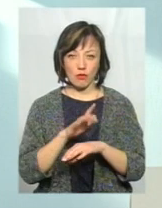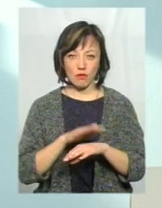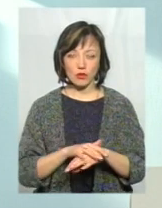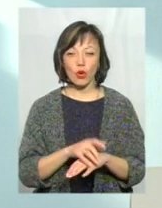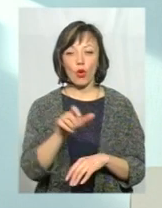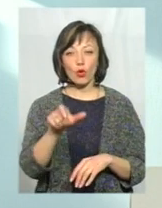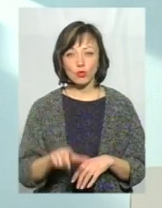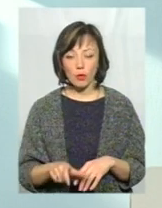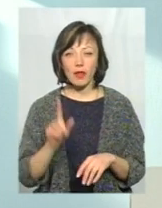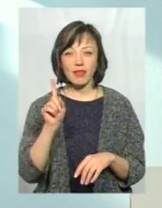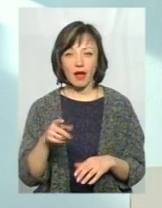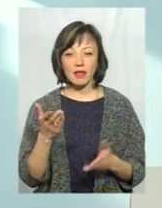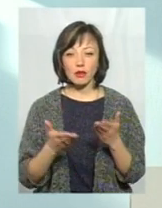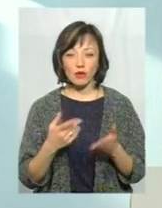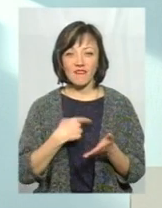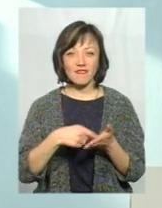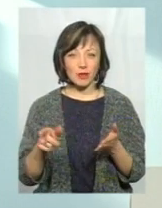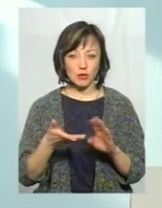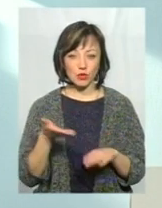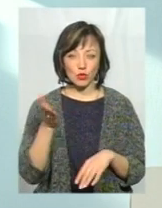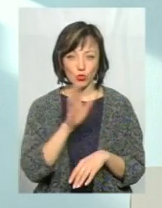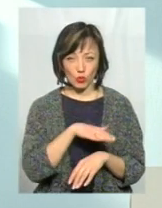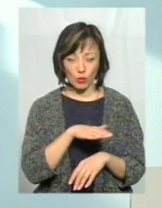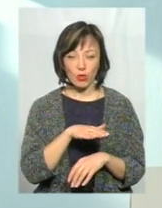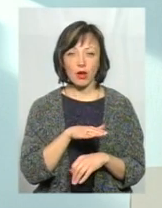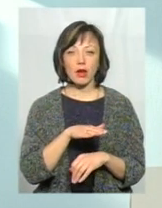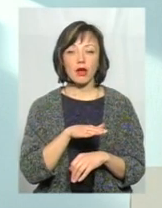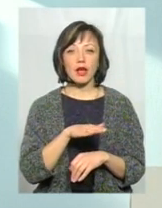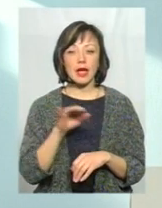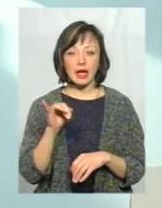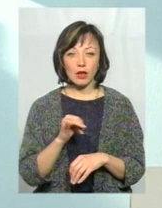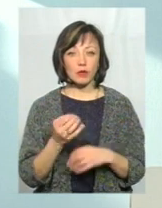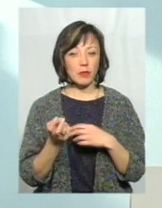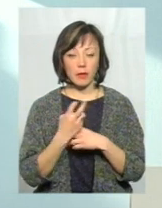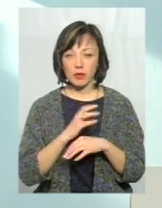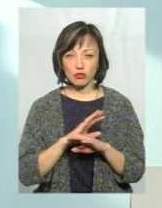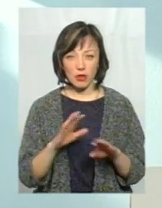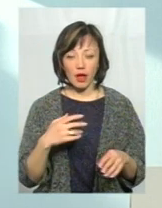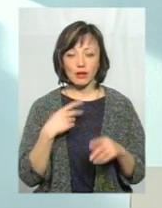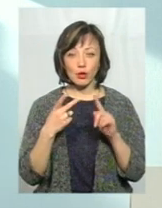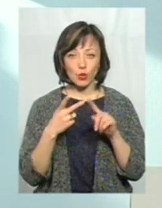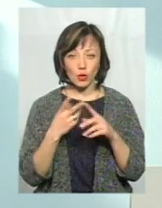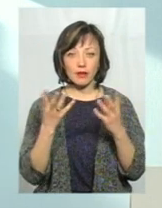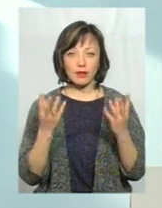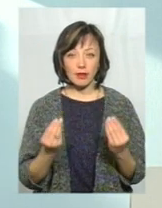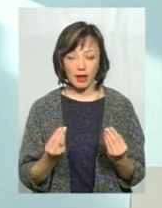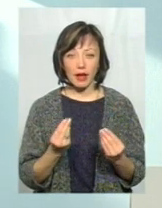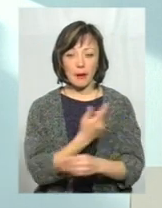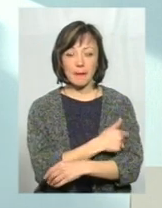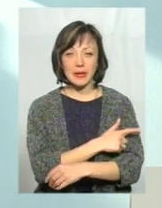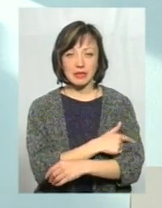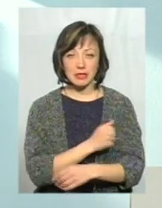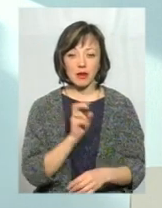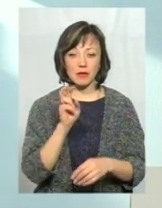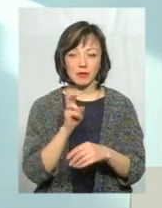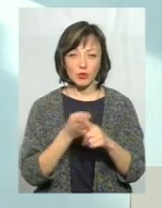Тобто особа, навіть якщо вона виписалася з соматичного стаціонару і до нас не прийшла, на другий же день медична сестра